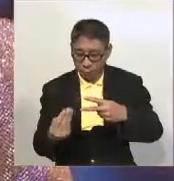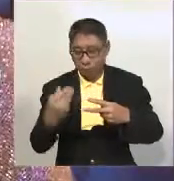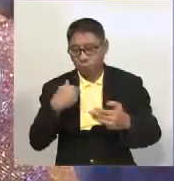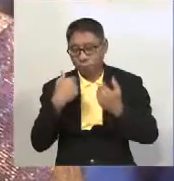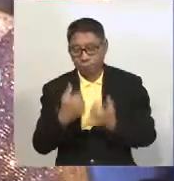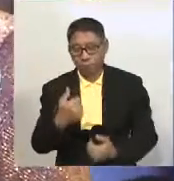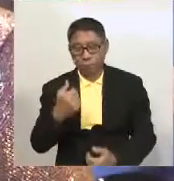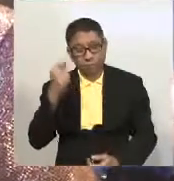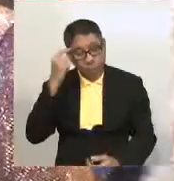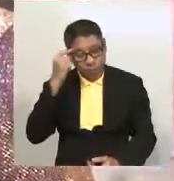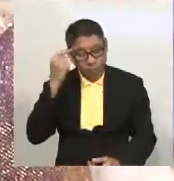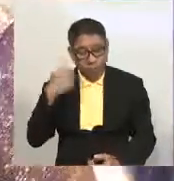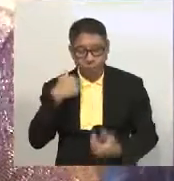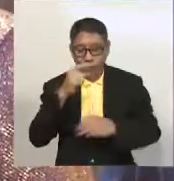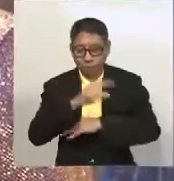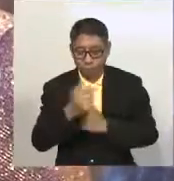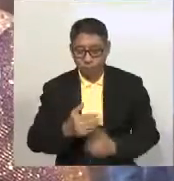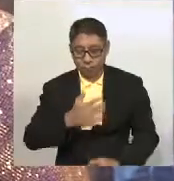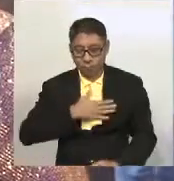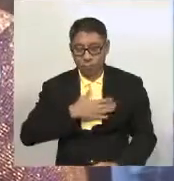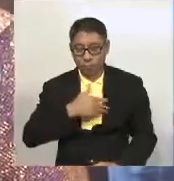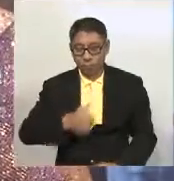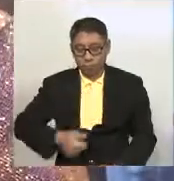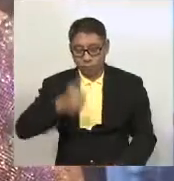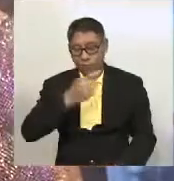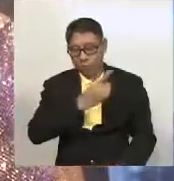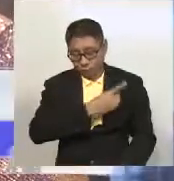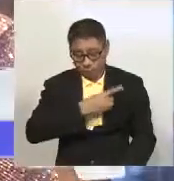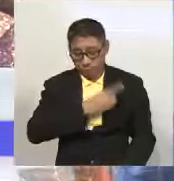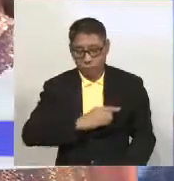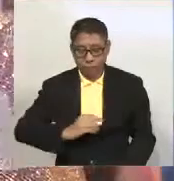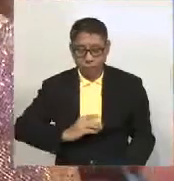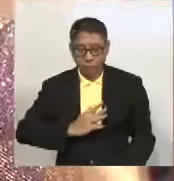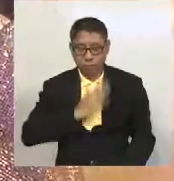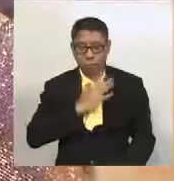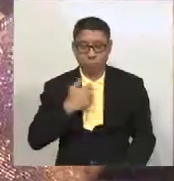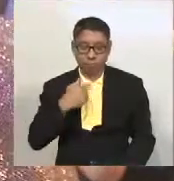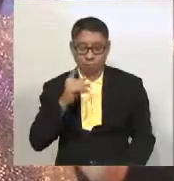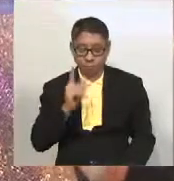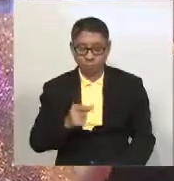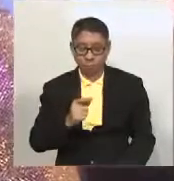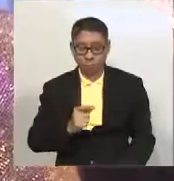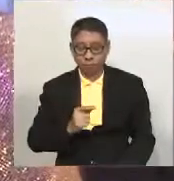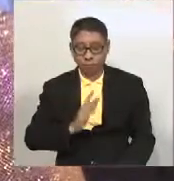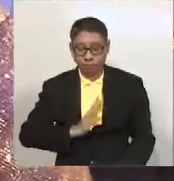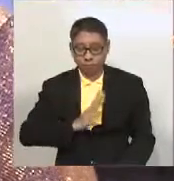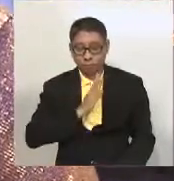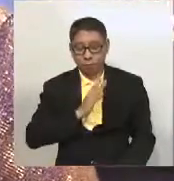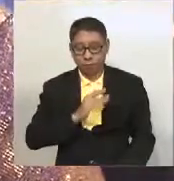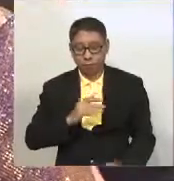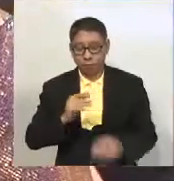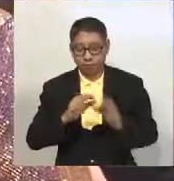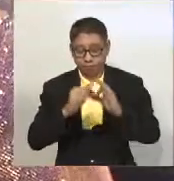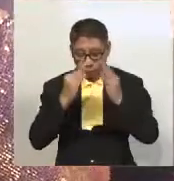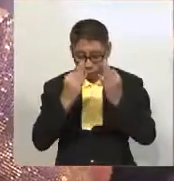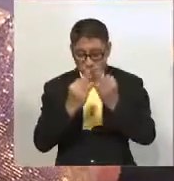ครับแต่ก็วันนี้ออฟได้แล้วก็รู้สึกดีใจและภาคภูมิใจแล้วก็ถือว่าเป็นเกียรติแก่วงตระกูลช้างน้อยม